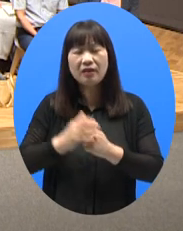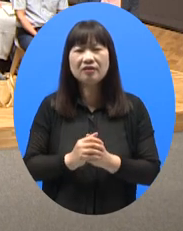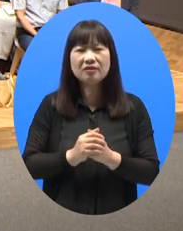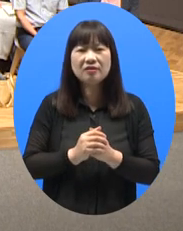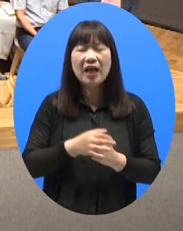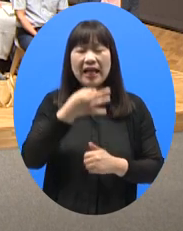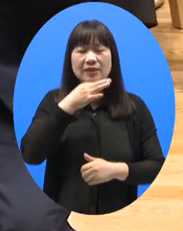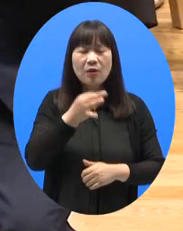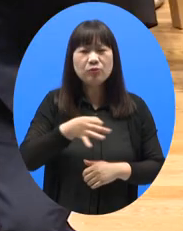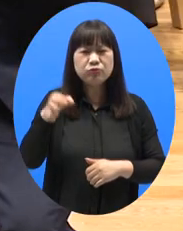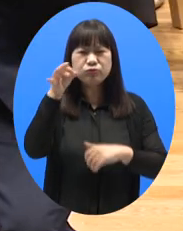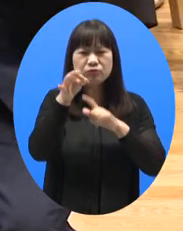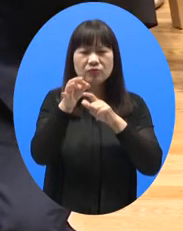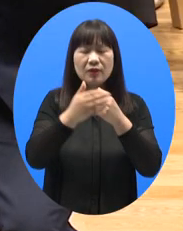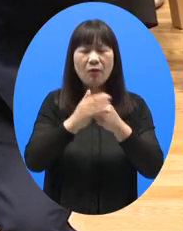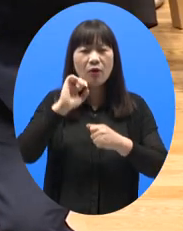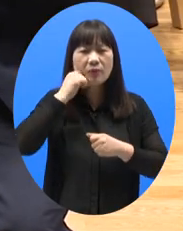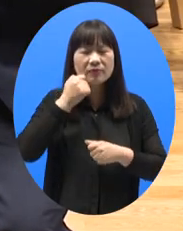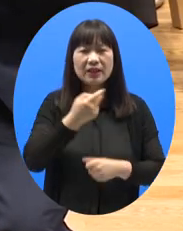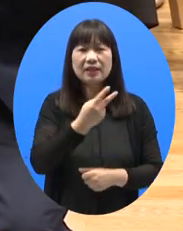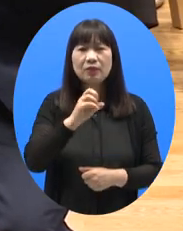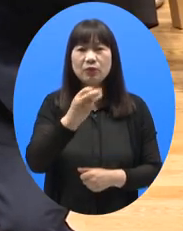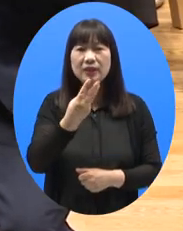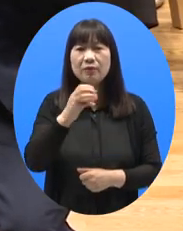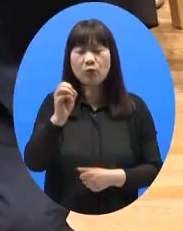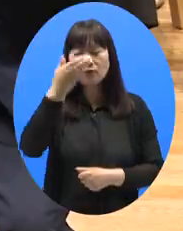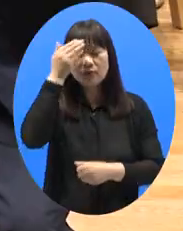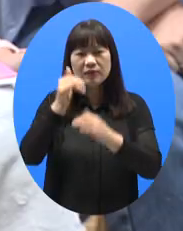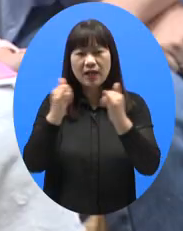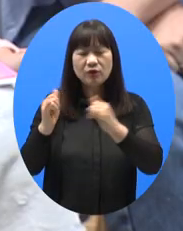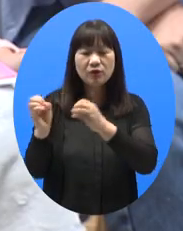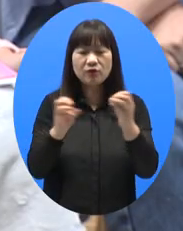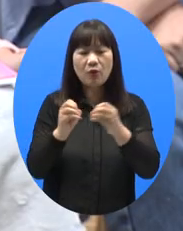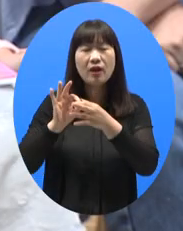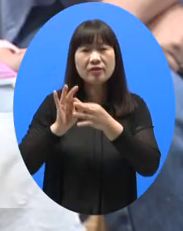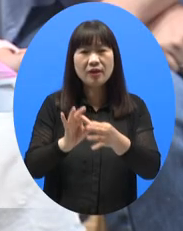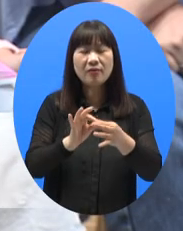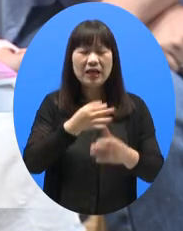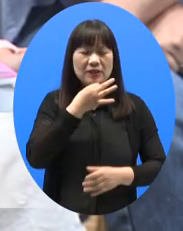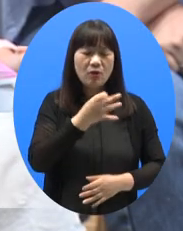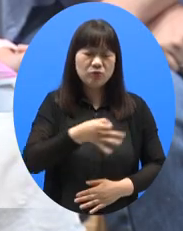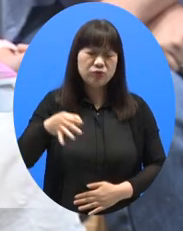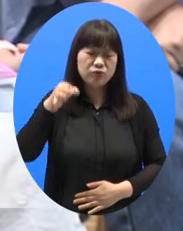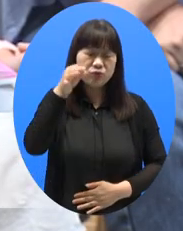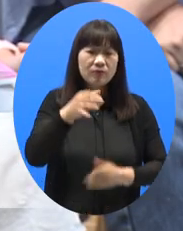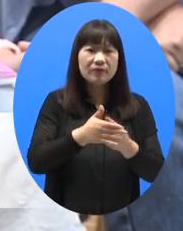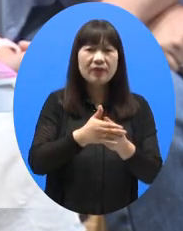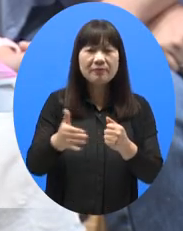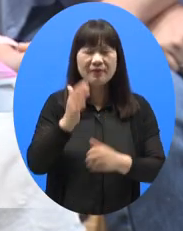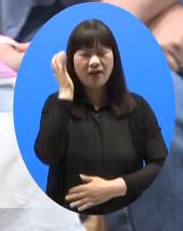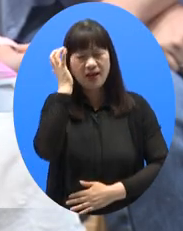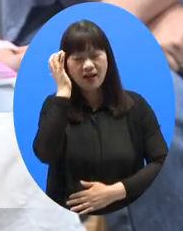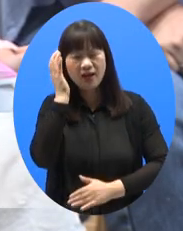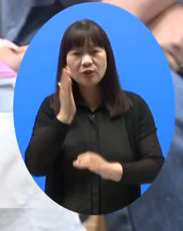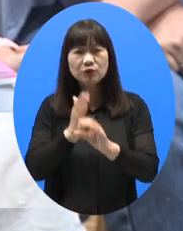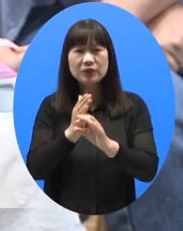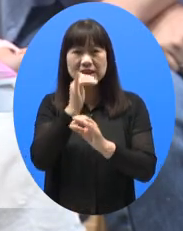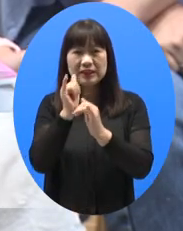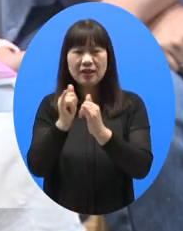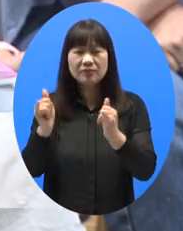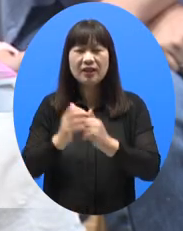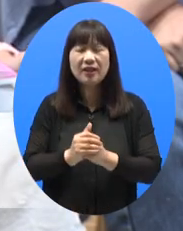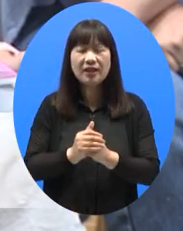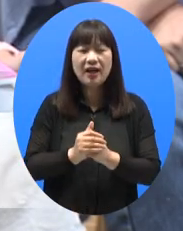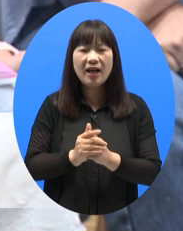어려움을 겪는 2030 세대에 대한 대화도 이어갔습니다. 고금리로 인해서 신음하고 있는 분들에 대해서 그 대출